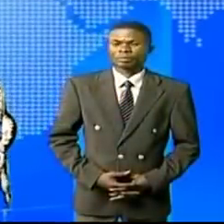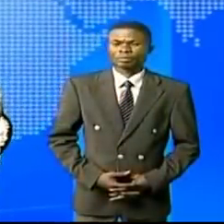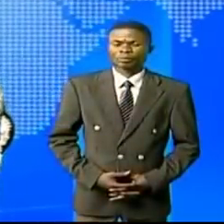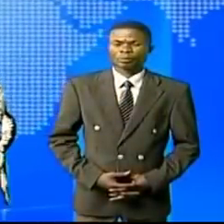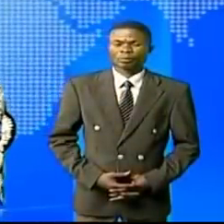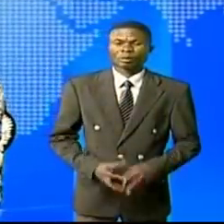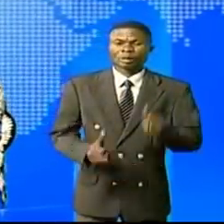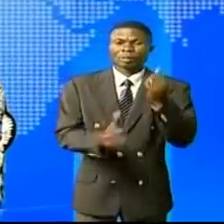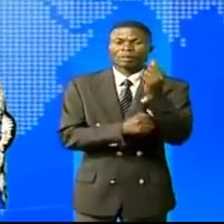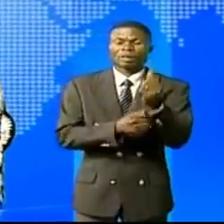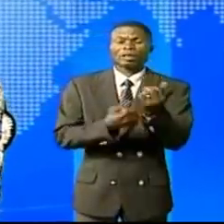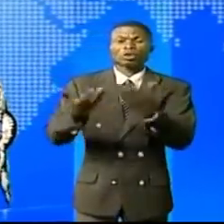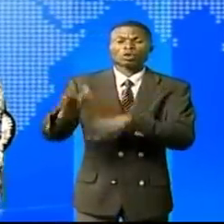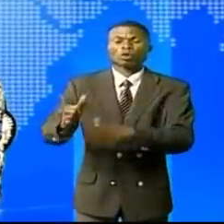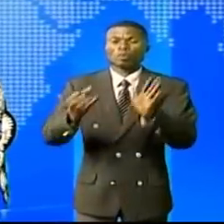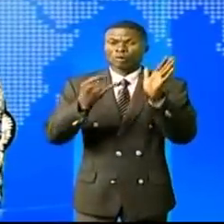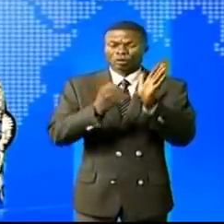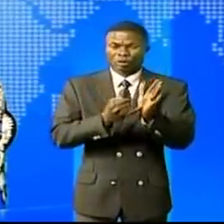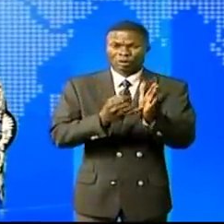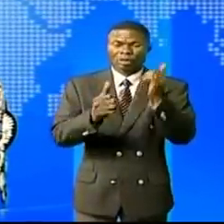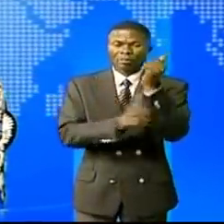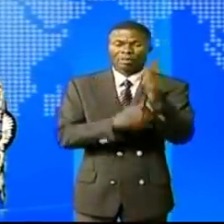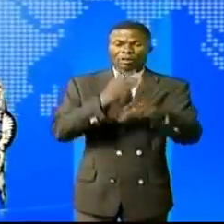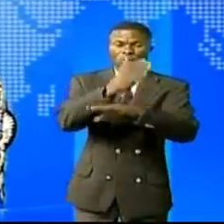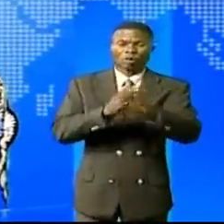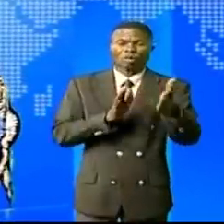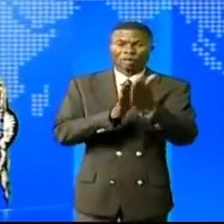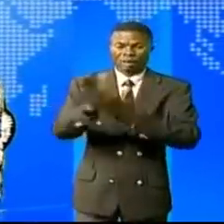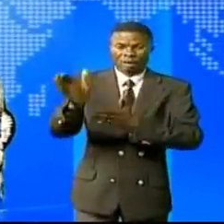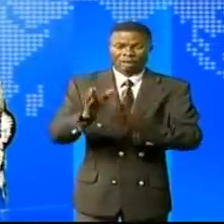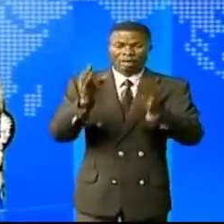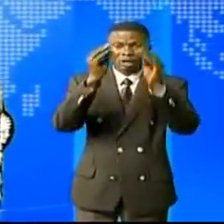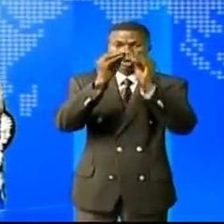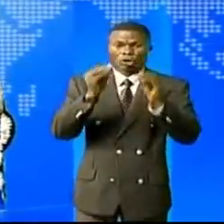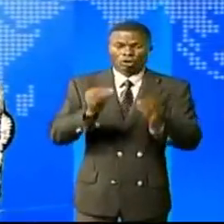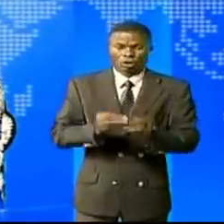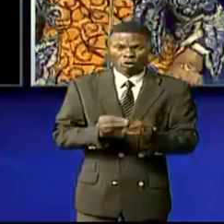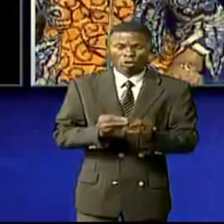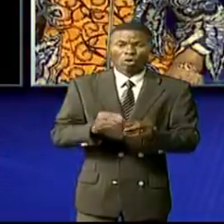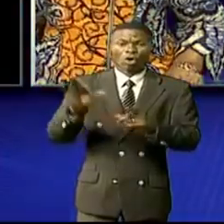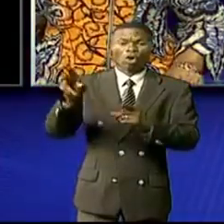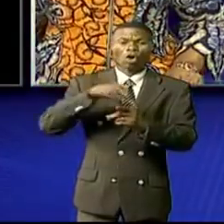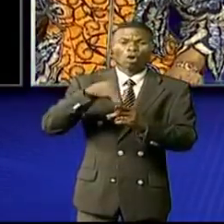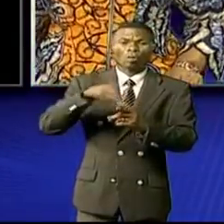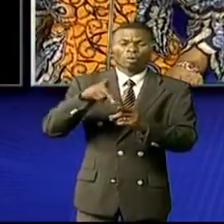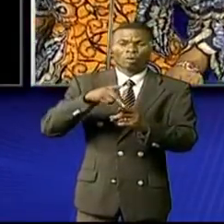6 morts, dont 15 blessés, dont 13 légers. C'est le bilan encore provisoire de la